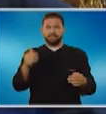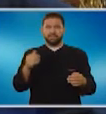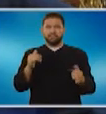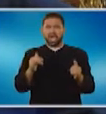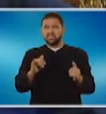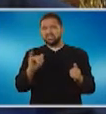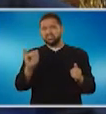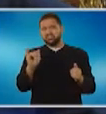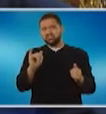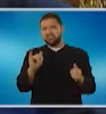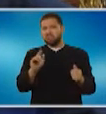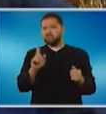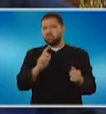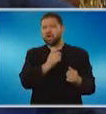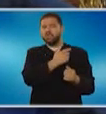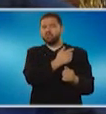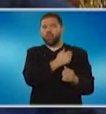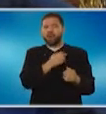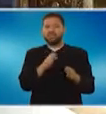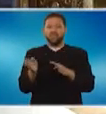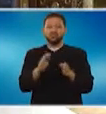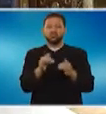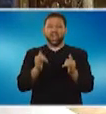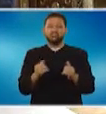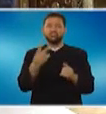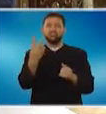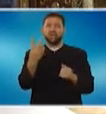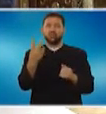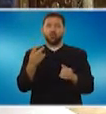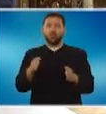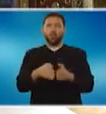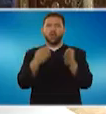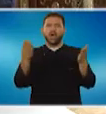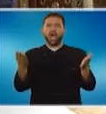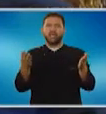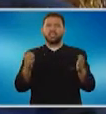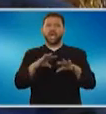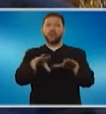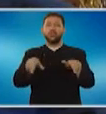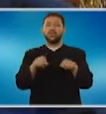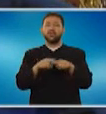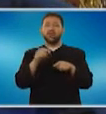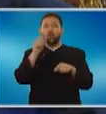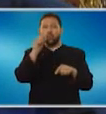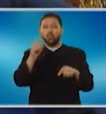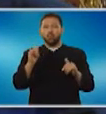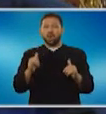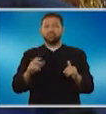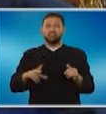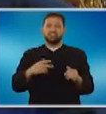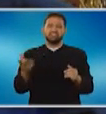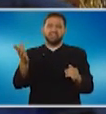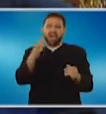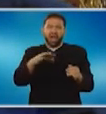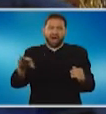asocia cele două elemente. Astăzi cartea și modul de a scrie astăzi este unul total diferit. Se